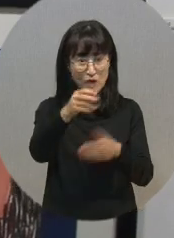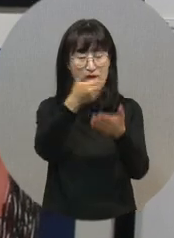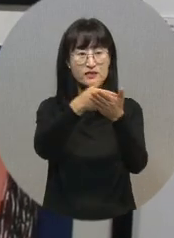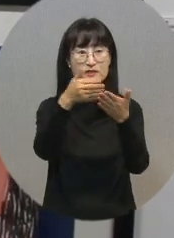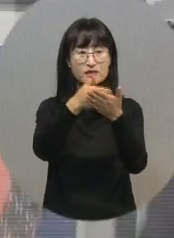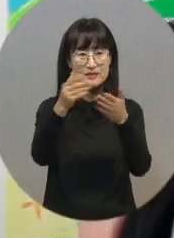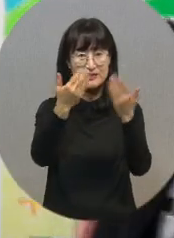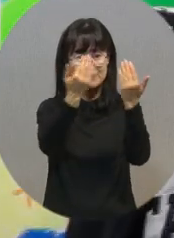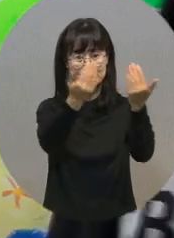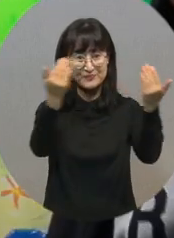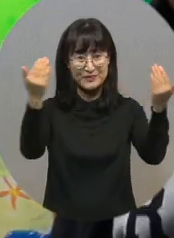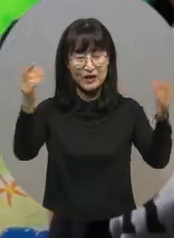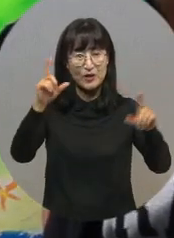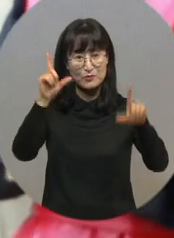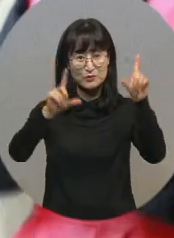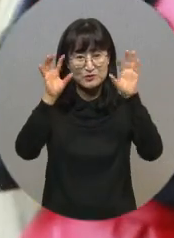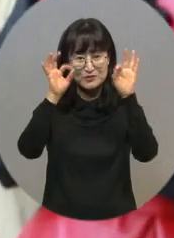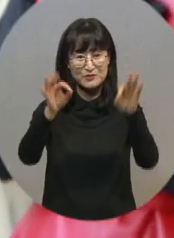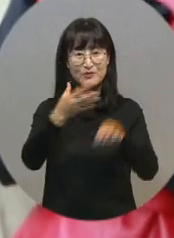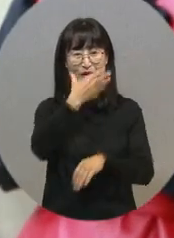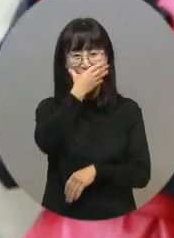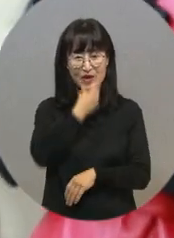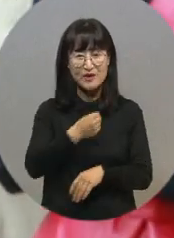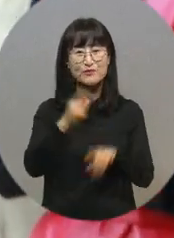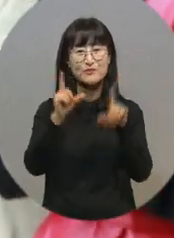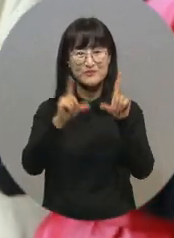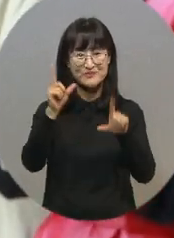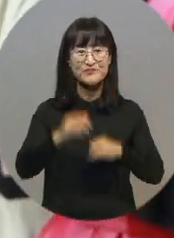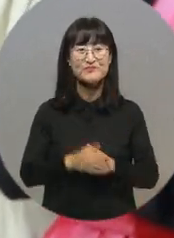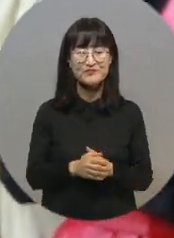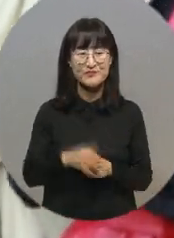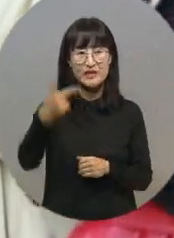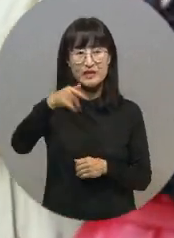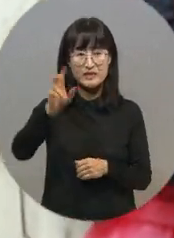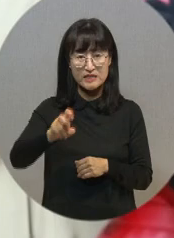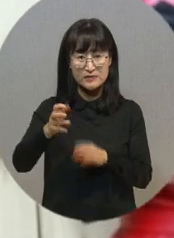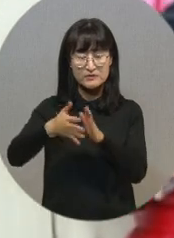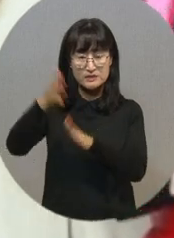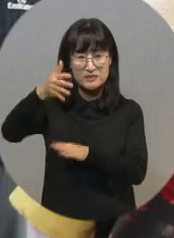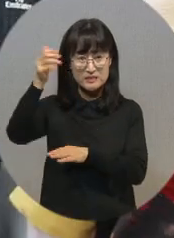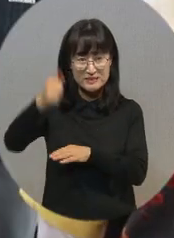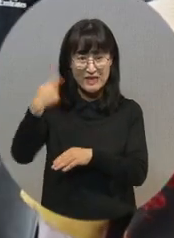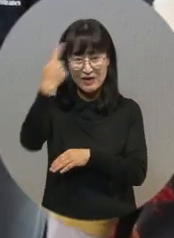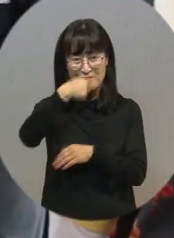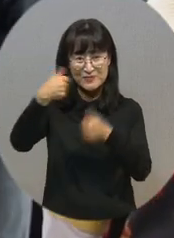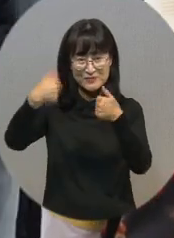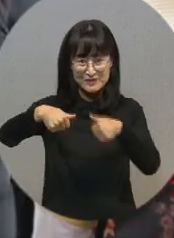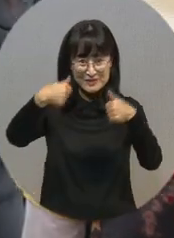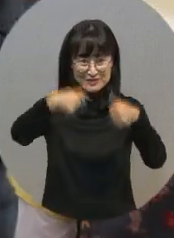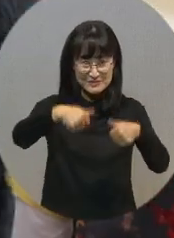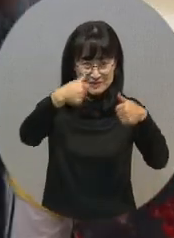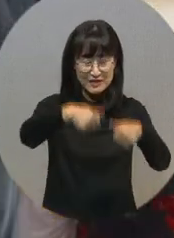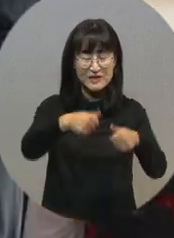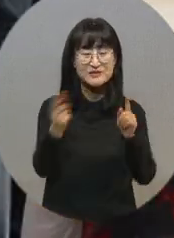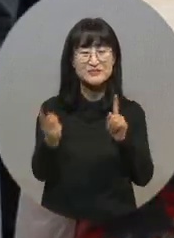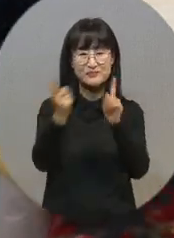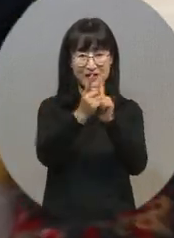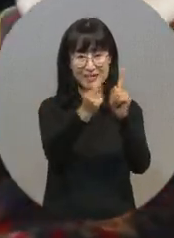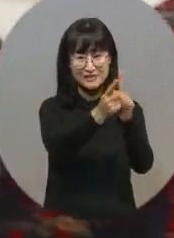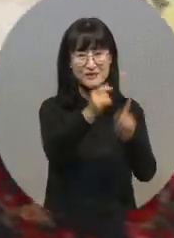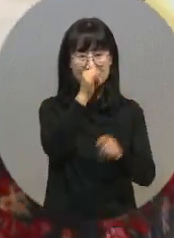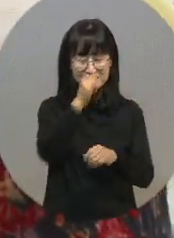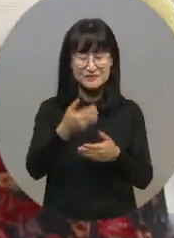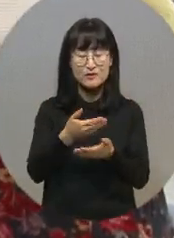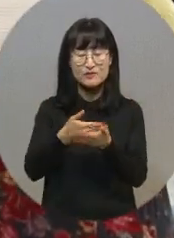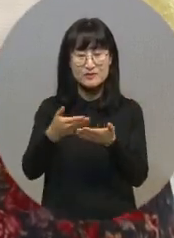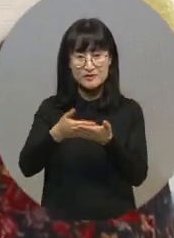바라보며 행복해하는 모습입니다. 전시장을 찾은 김동근 시장과 인사를 나누는 친밀한 만남은